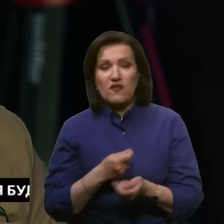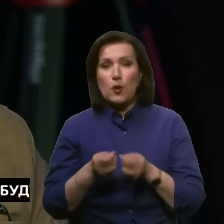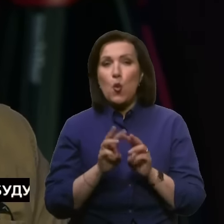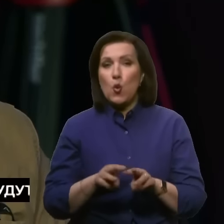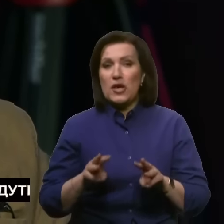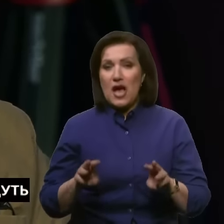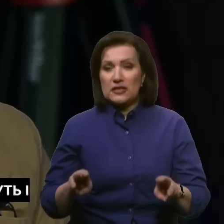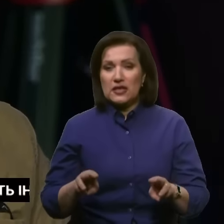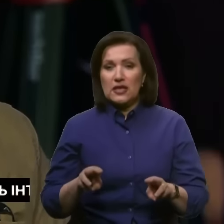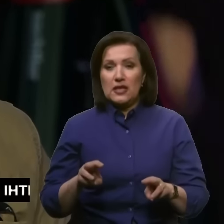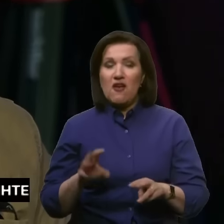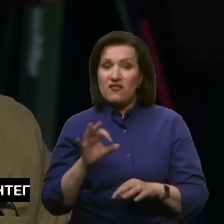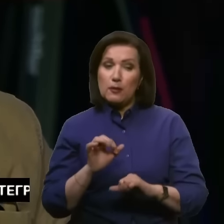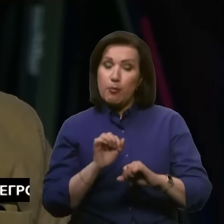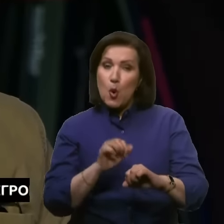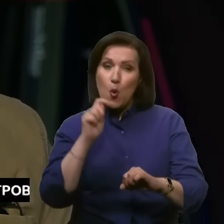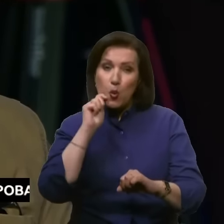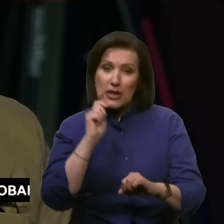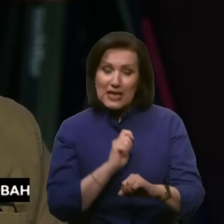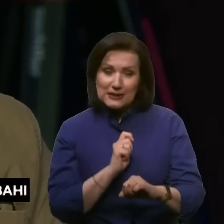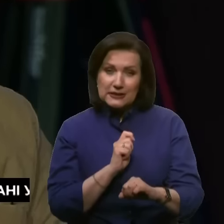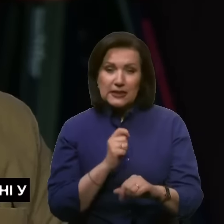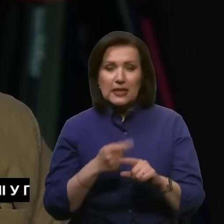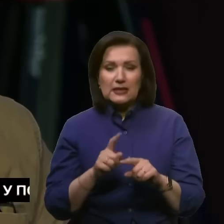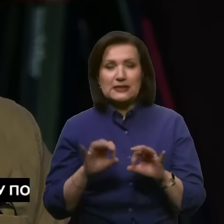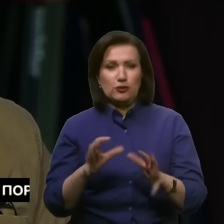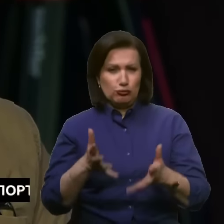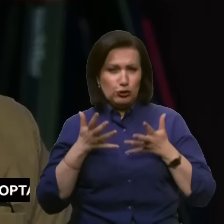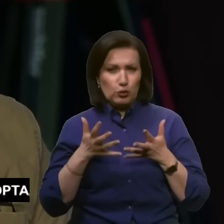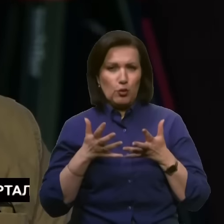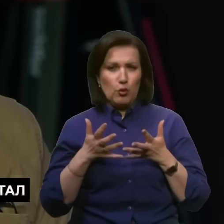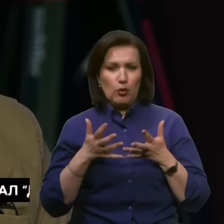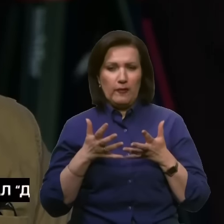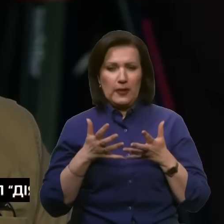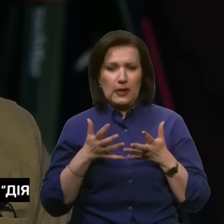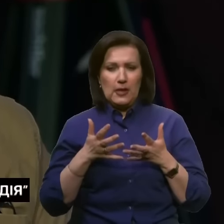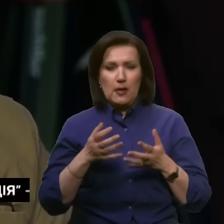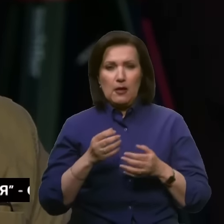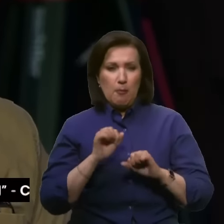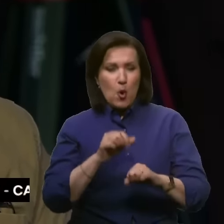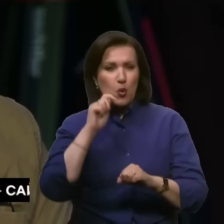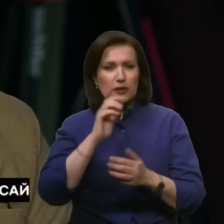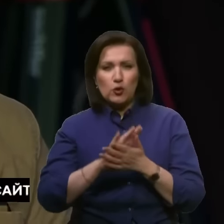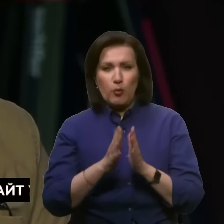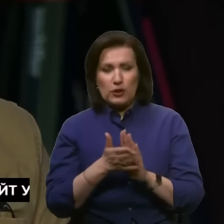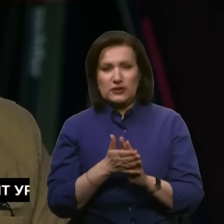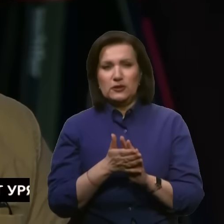уряд. Він проукраїнський. Це чітко цю проукраїнську позицію,